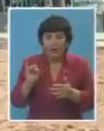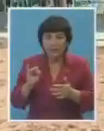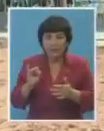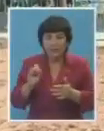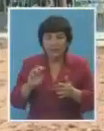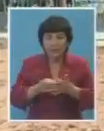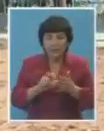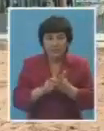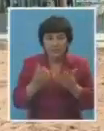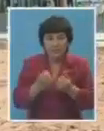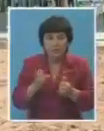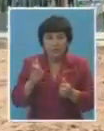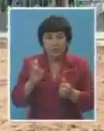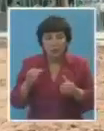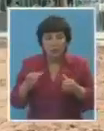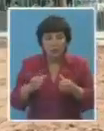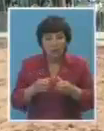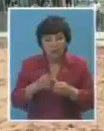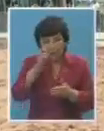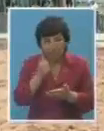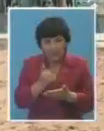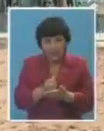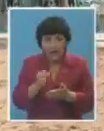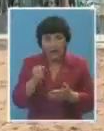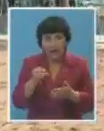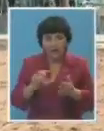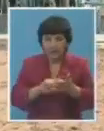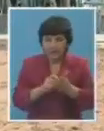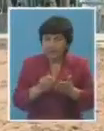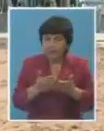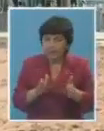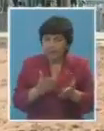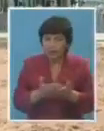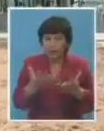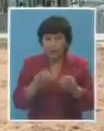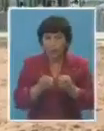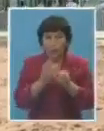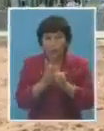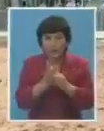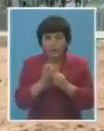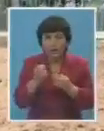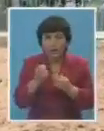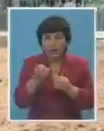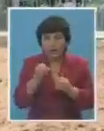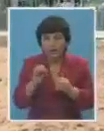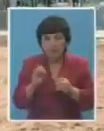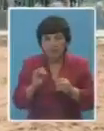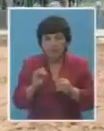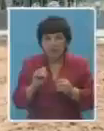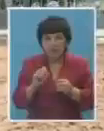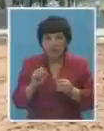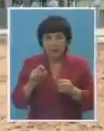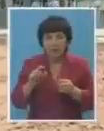Өткенде есіңізде ғой, Нұр Отанда елбасы айтты, IT кластар ашу керек деді. Биыл біз 15 IT класты ашуды жоспарладық.